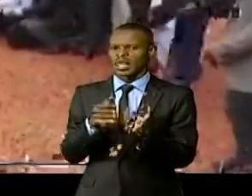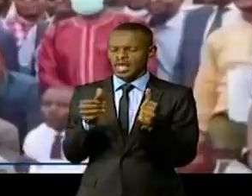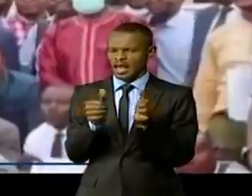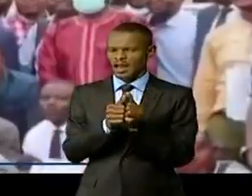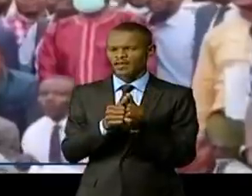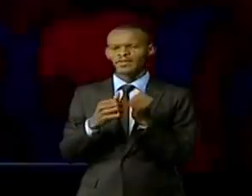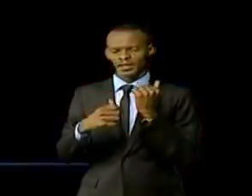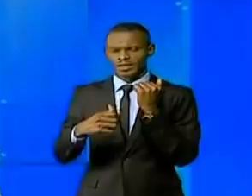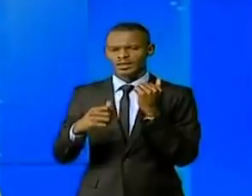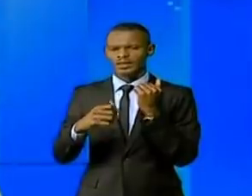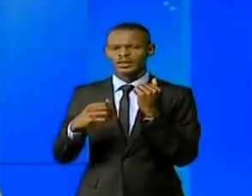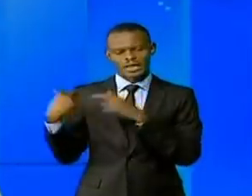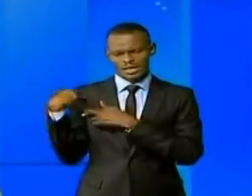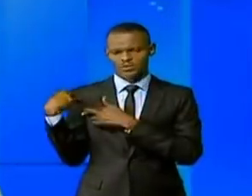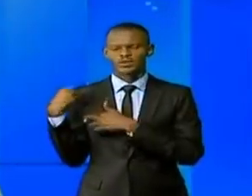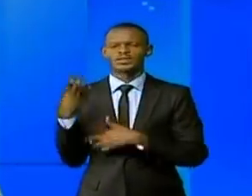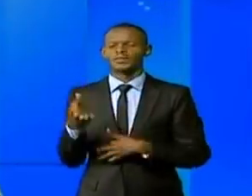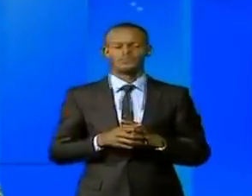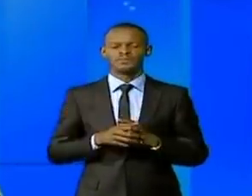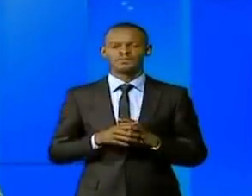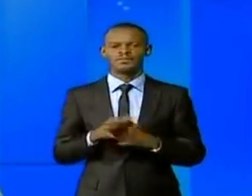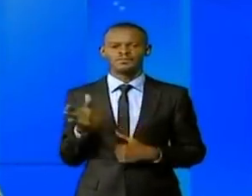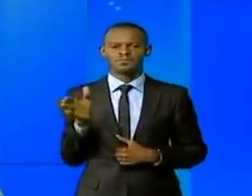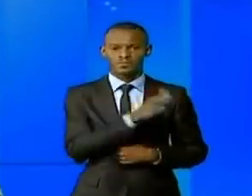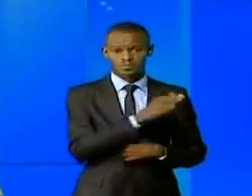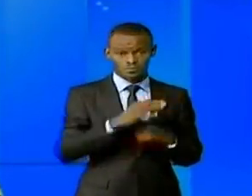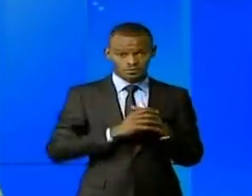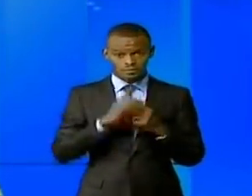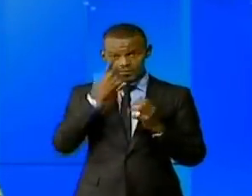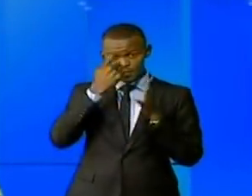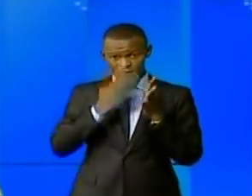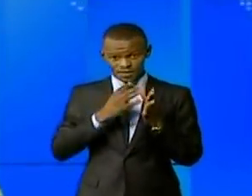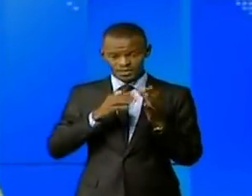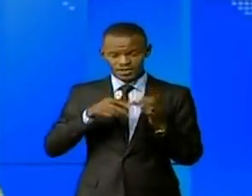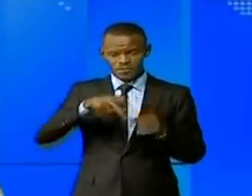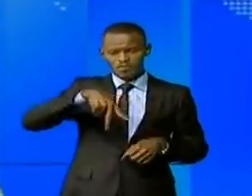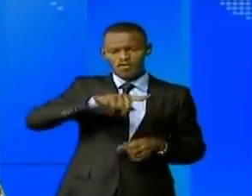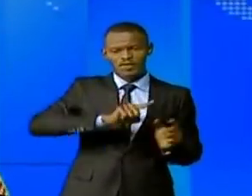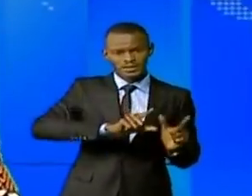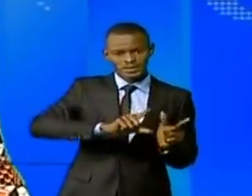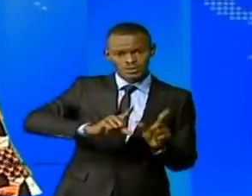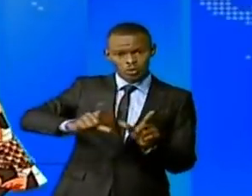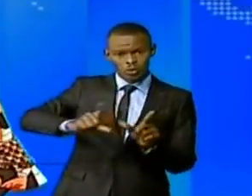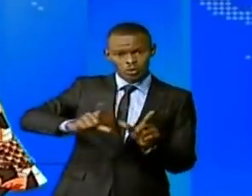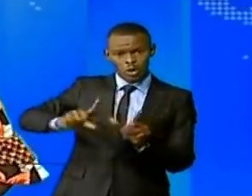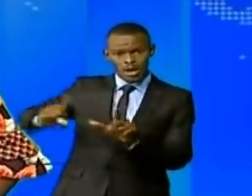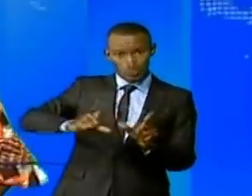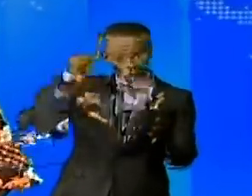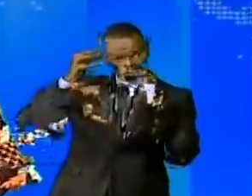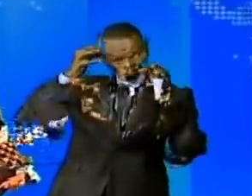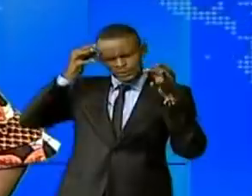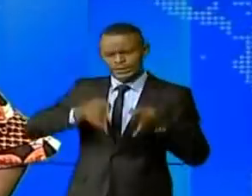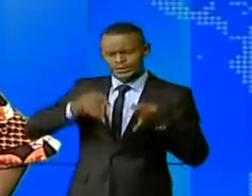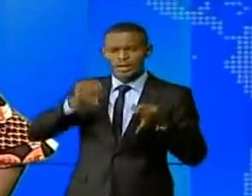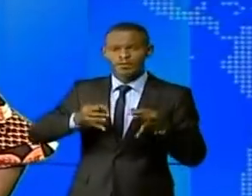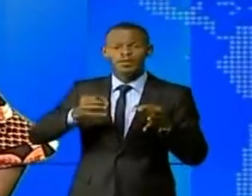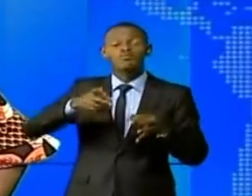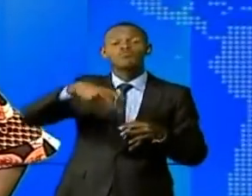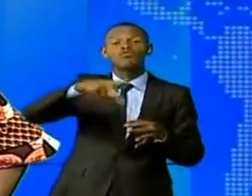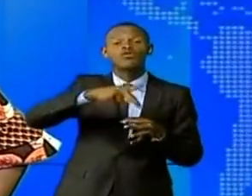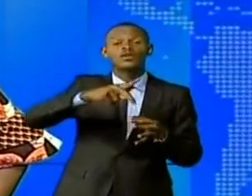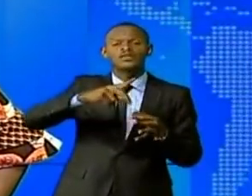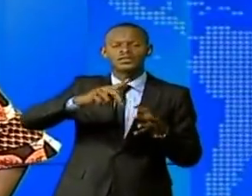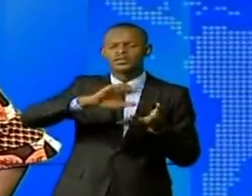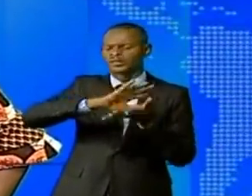Tisseur. Le gouverneur de Lualaba tient à redorer l'image de la province dans les secteurs de l'agriculture. Fifi Masuka